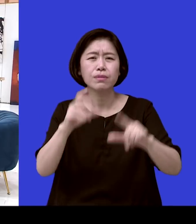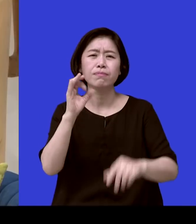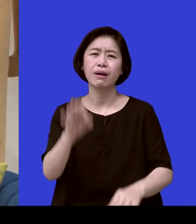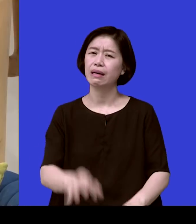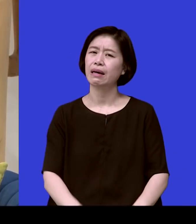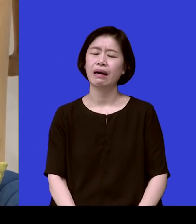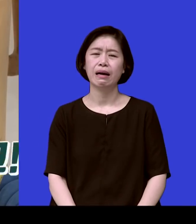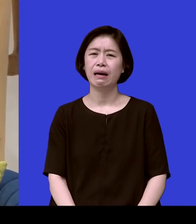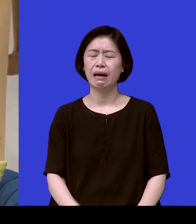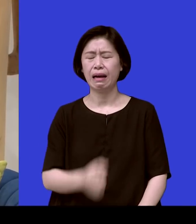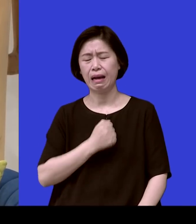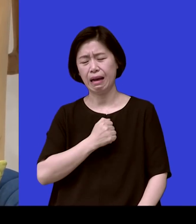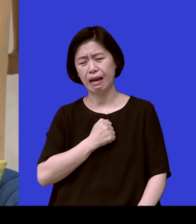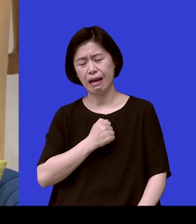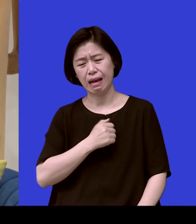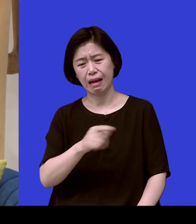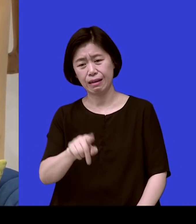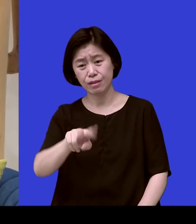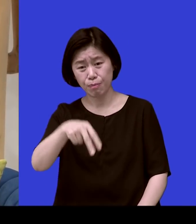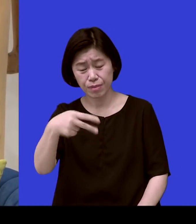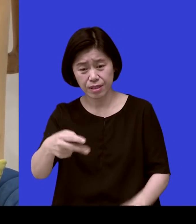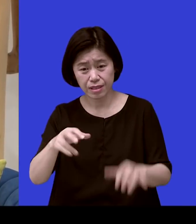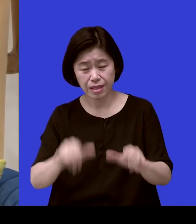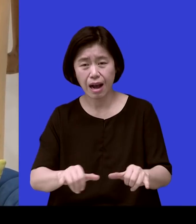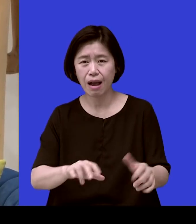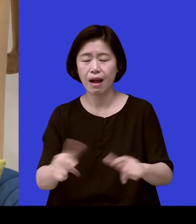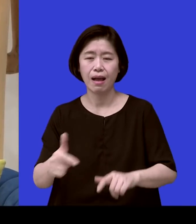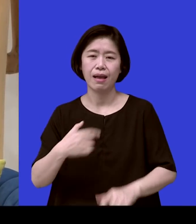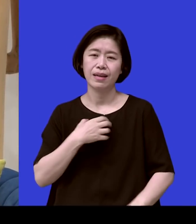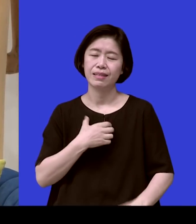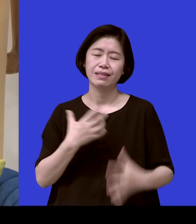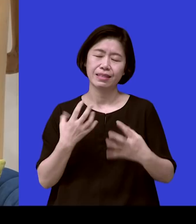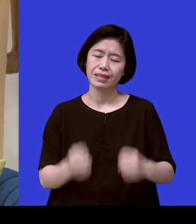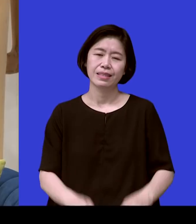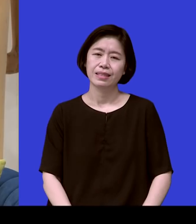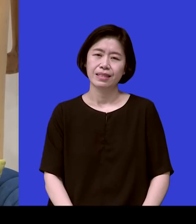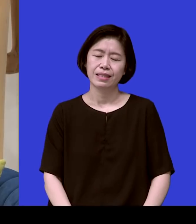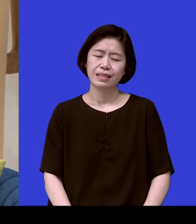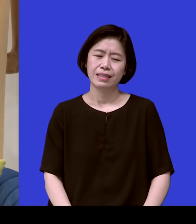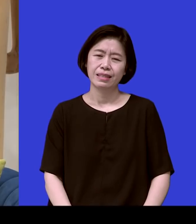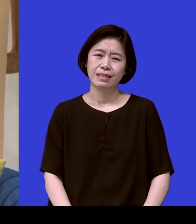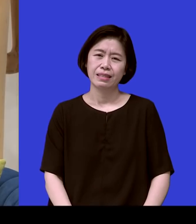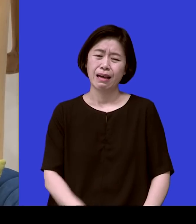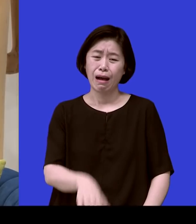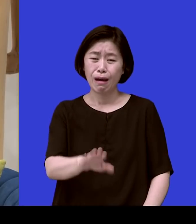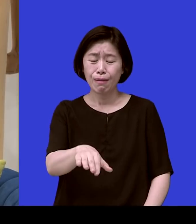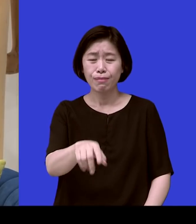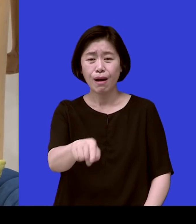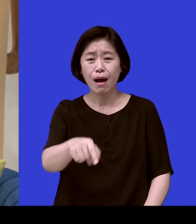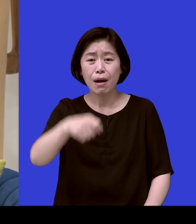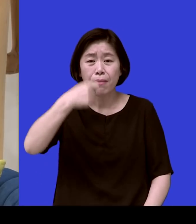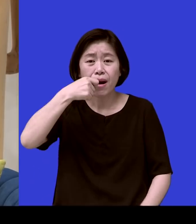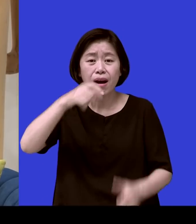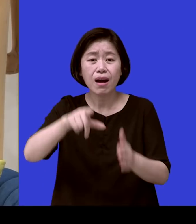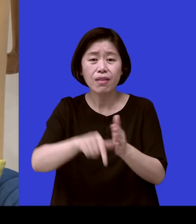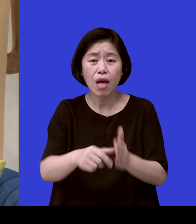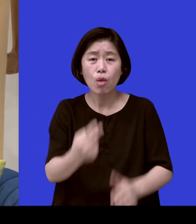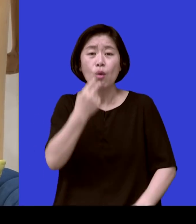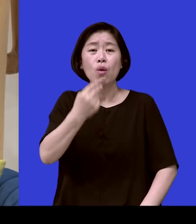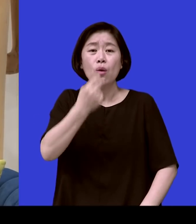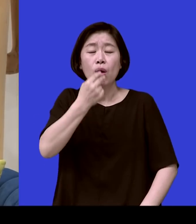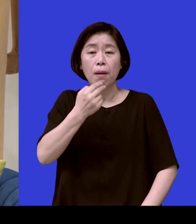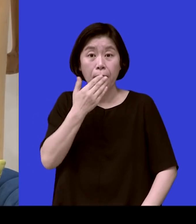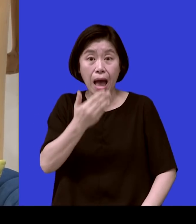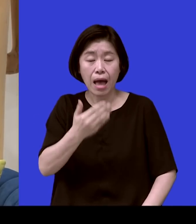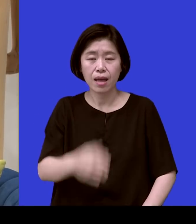뛰어가니까 예. 저러다 넘어질까봐 너무 걱정이 되고 네네. 야, 너 그래가지고 밥 먹을 땐 숨은 쉴 수 있니?